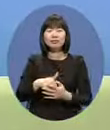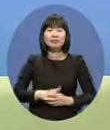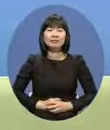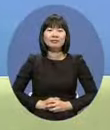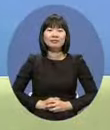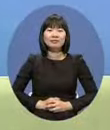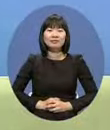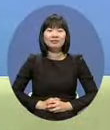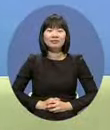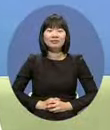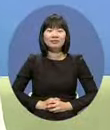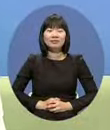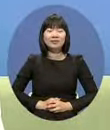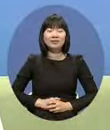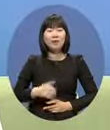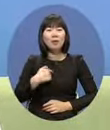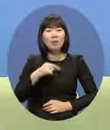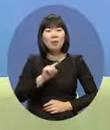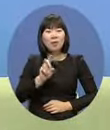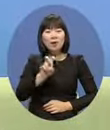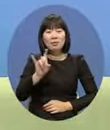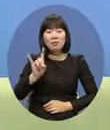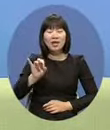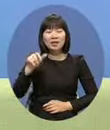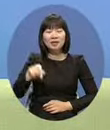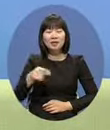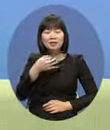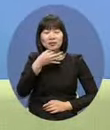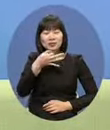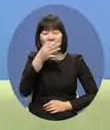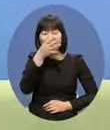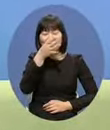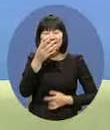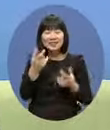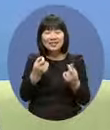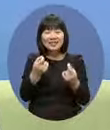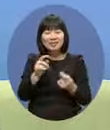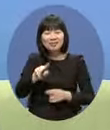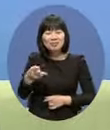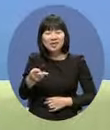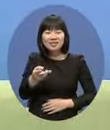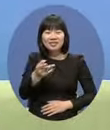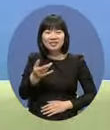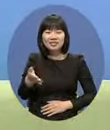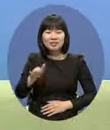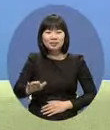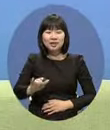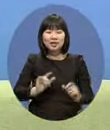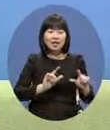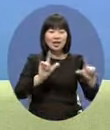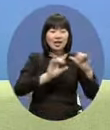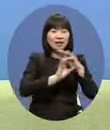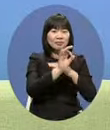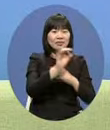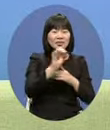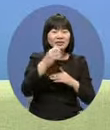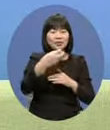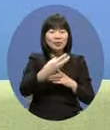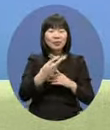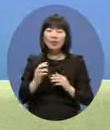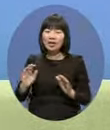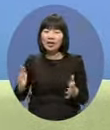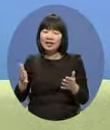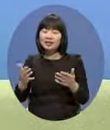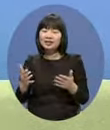네 거의 갑자기 제가 그 맹구 내 목소리가 됐는데이 그 햇빛과 또 햇님과 바람의 대화